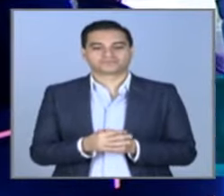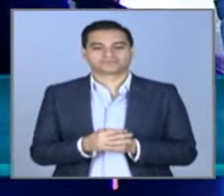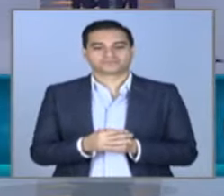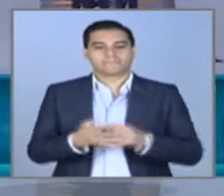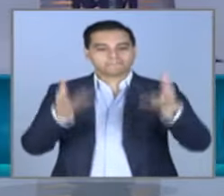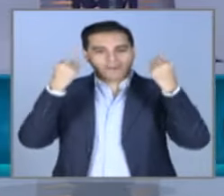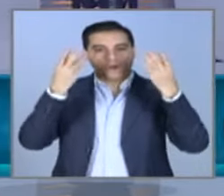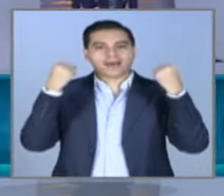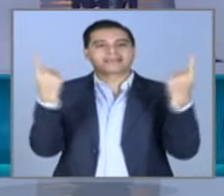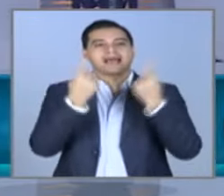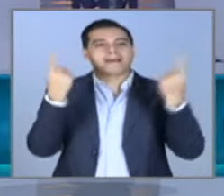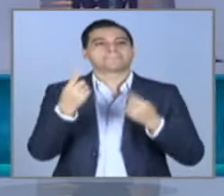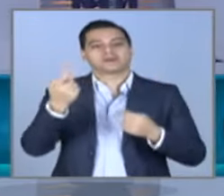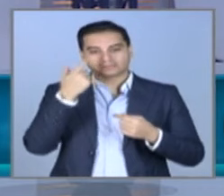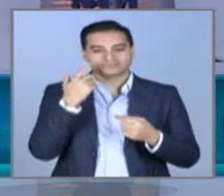معلومات عامة،